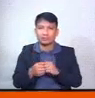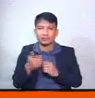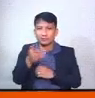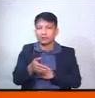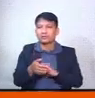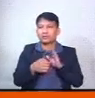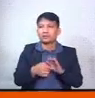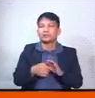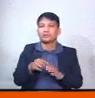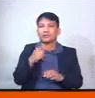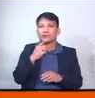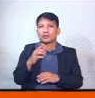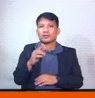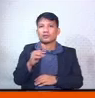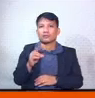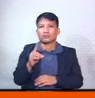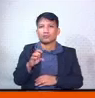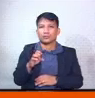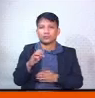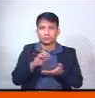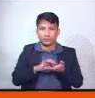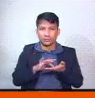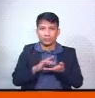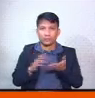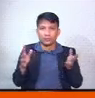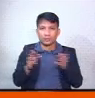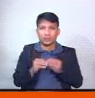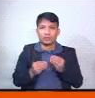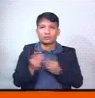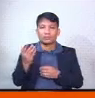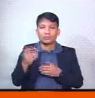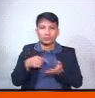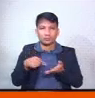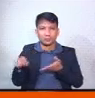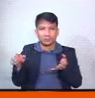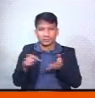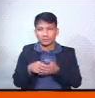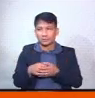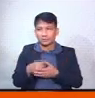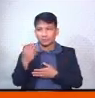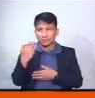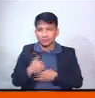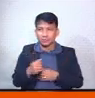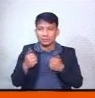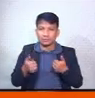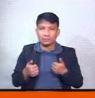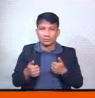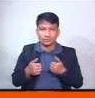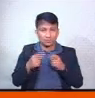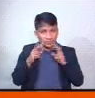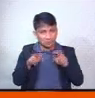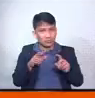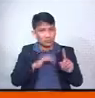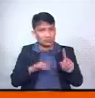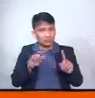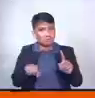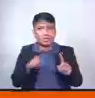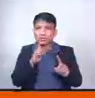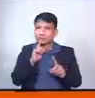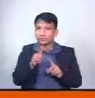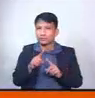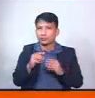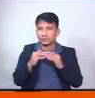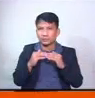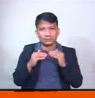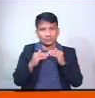kayo. Opo. Doon sa dole, magkwentahan, doon magkabayaran. Opo, sir. At kami po'y testigo para masiguro na